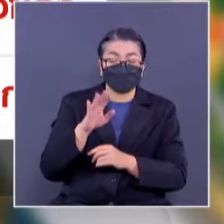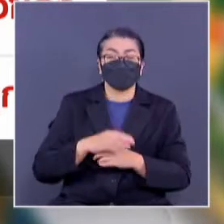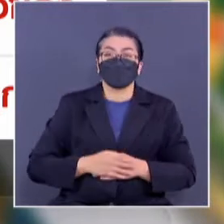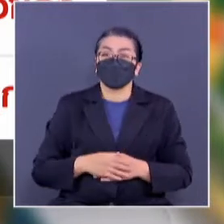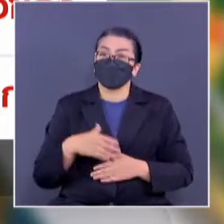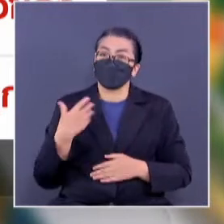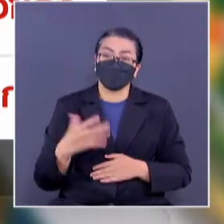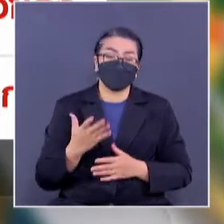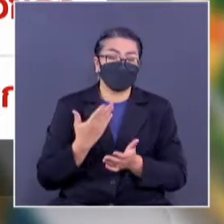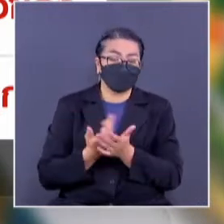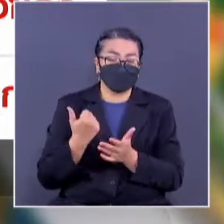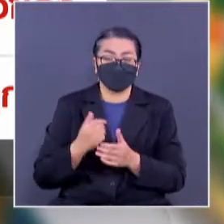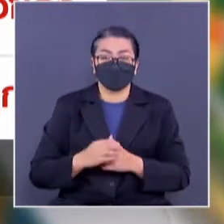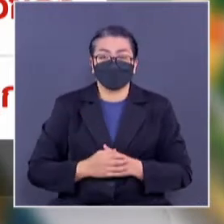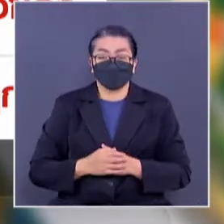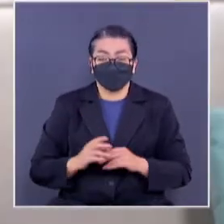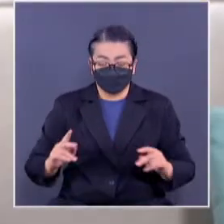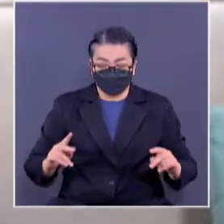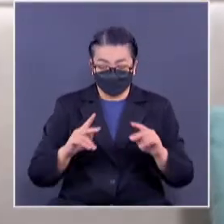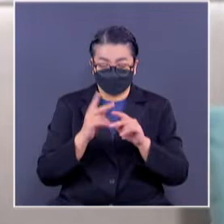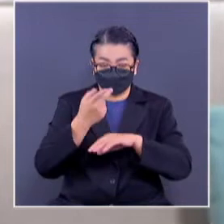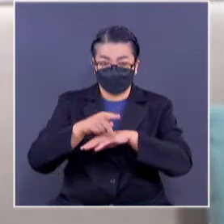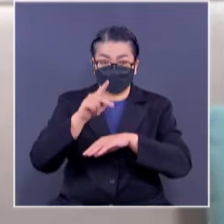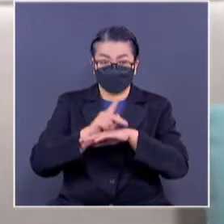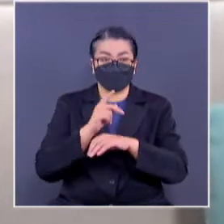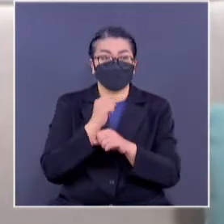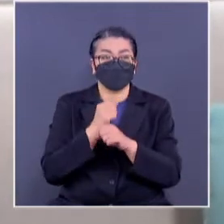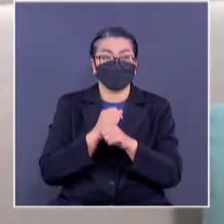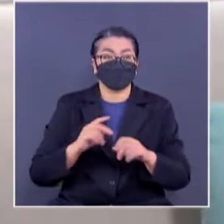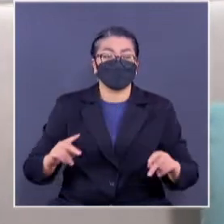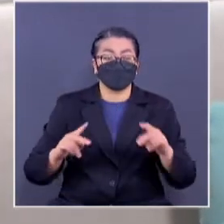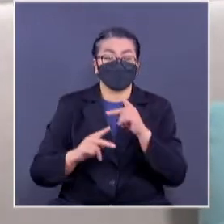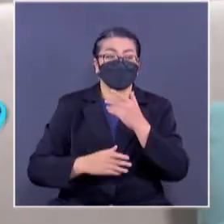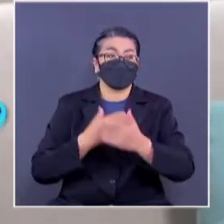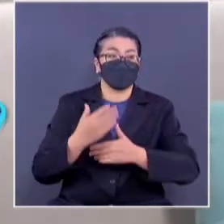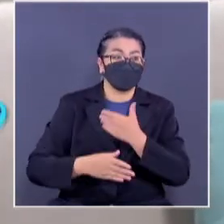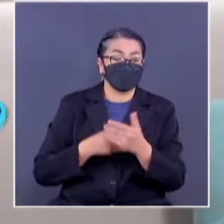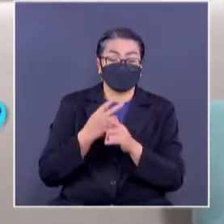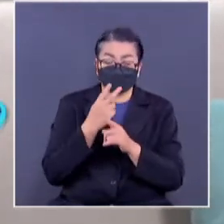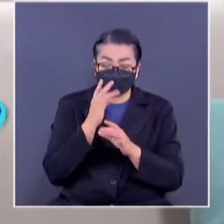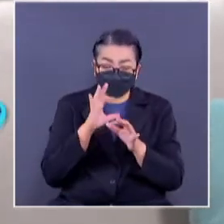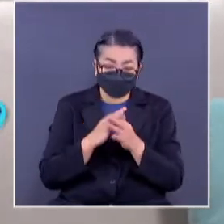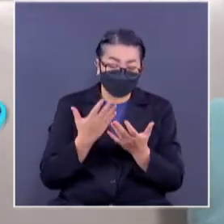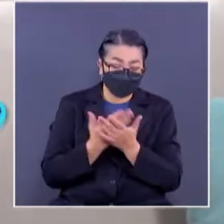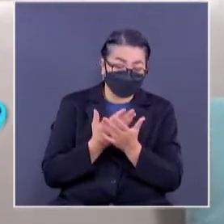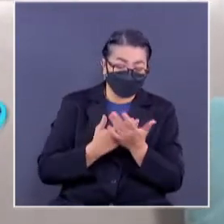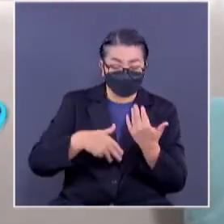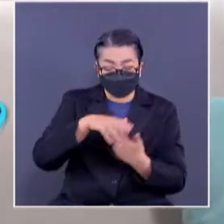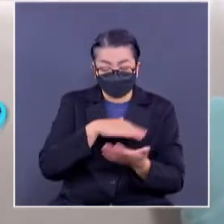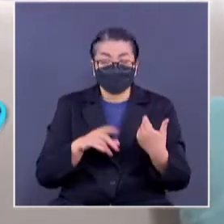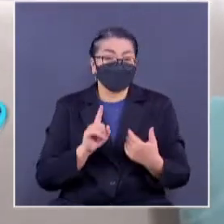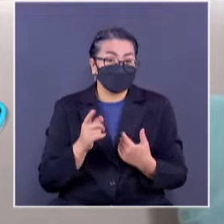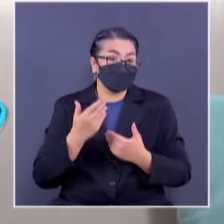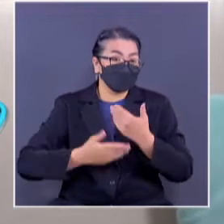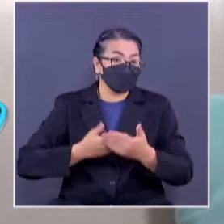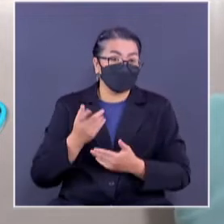ยค่ะมาฟังปลัดกระทรวงพาณิชย์ประธานคณะทำงานติดตามสถานการณ์ราคาสินค้าหรือว่าวอลลุ่มอย่างนายบุญยฤทธิ์กัล